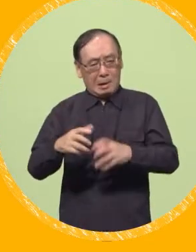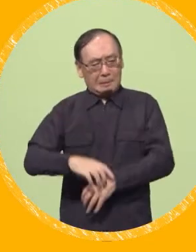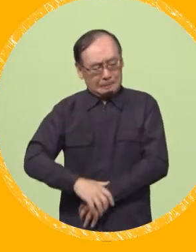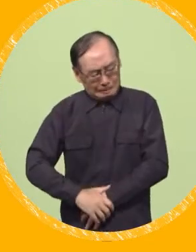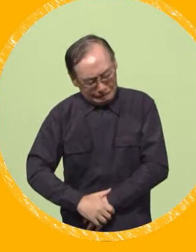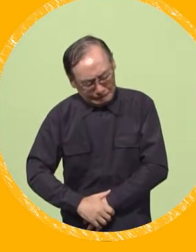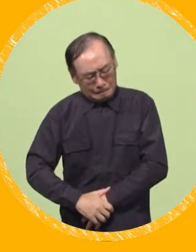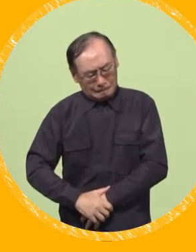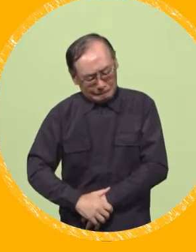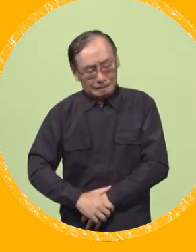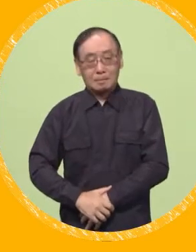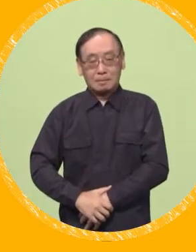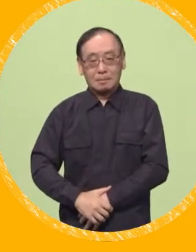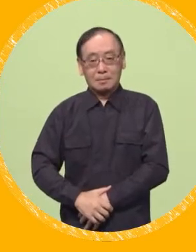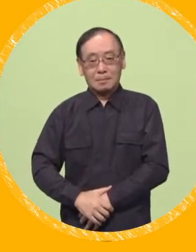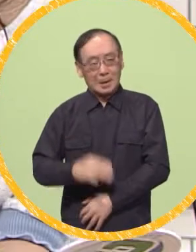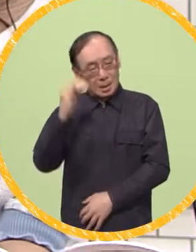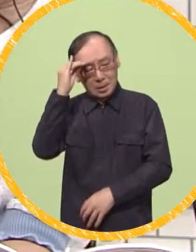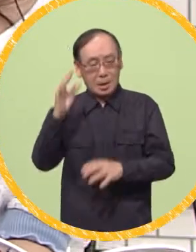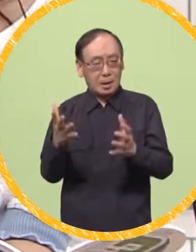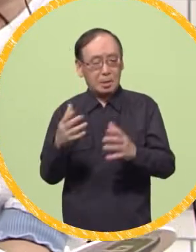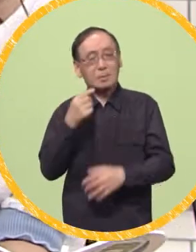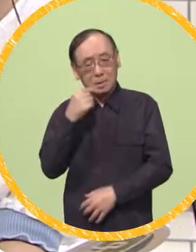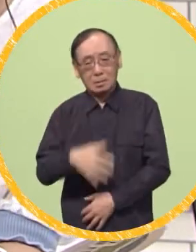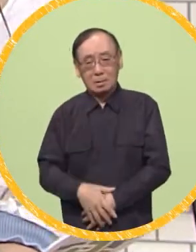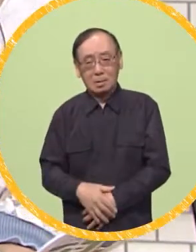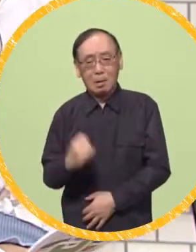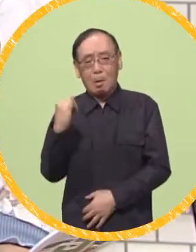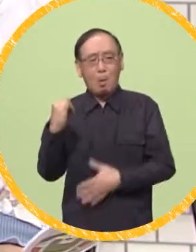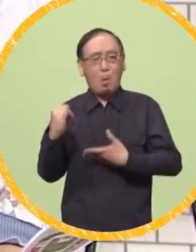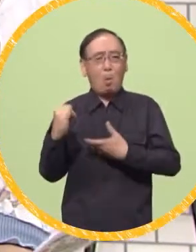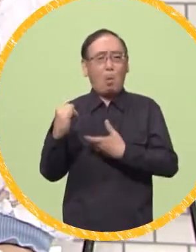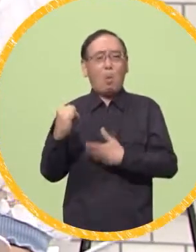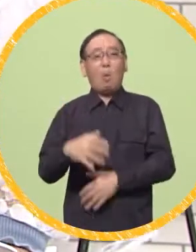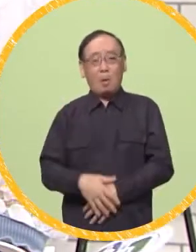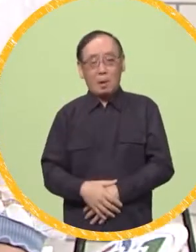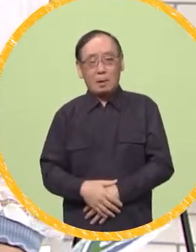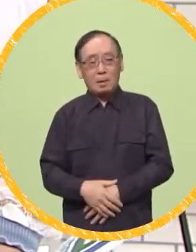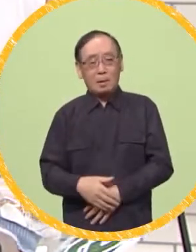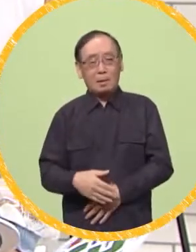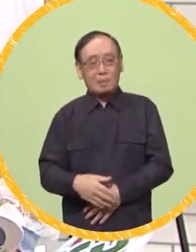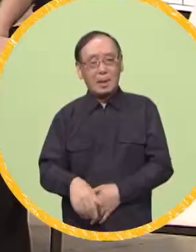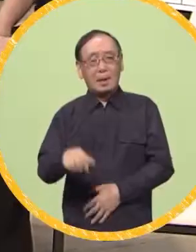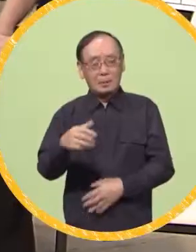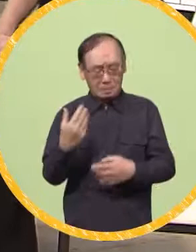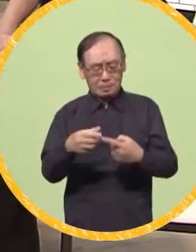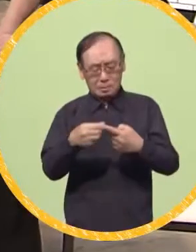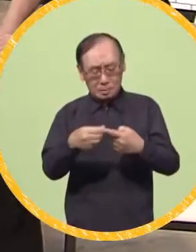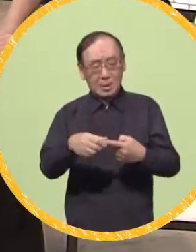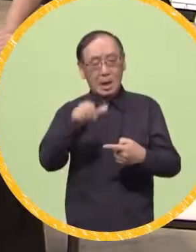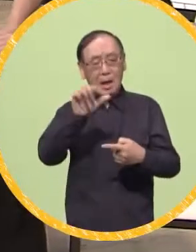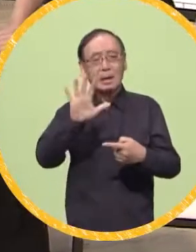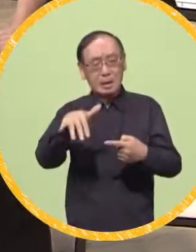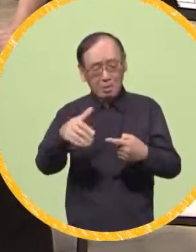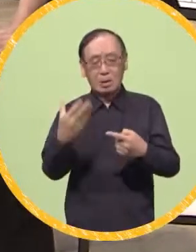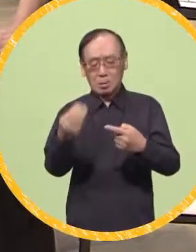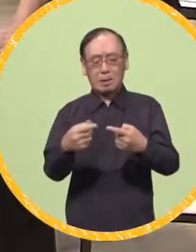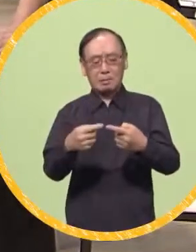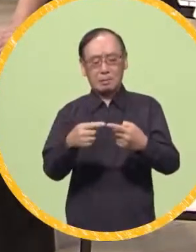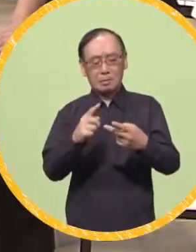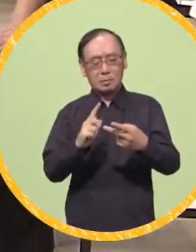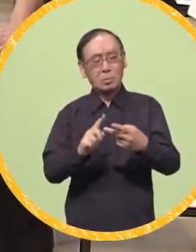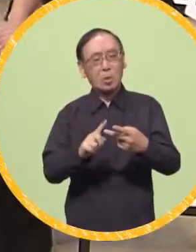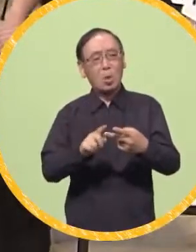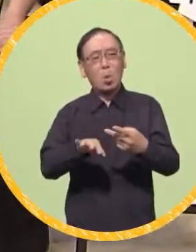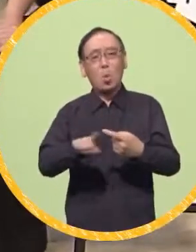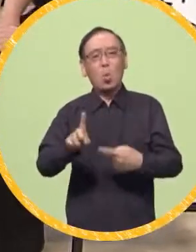これ結構熱好きならにひょっとしたらんのはね大会はね先ほどからねそうなんですよね設置